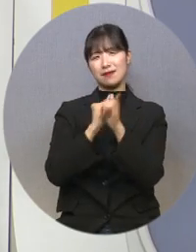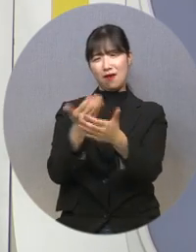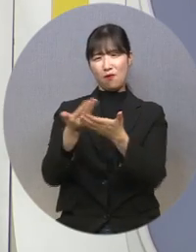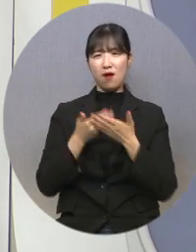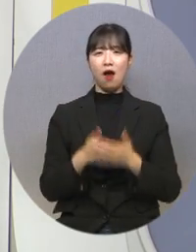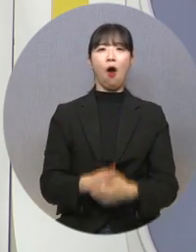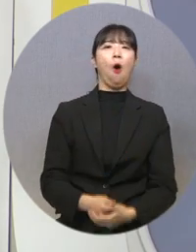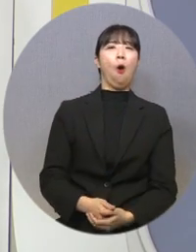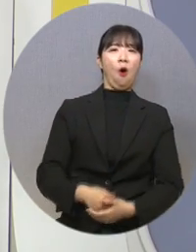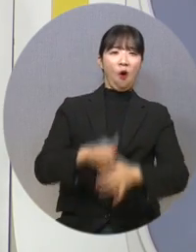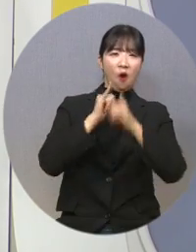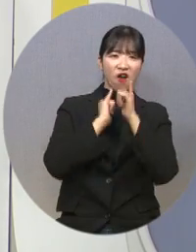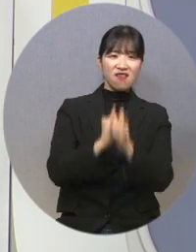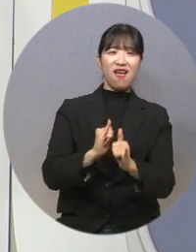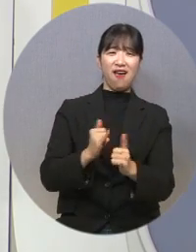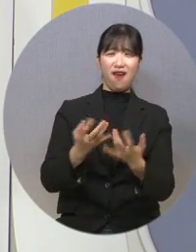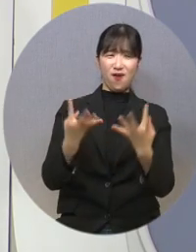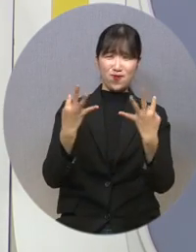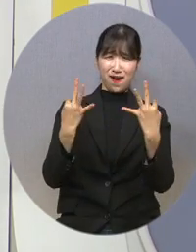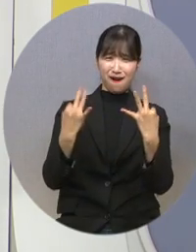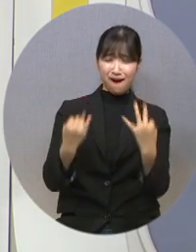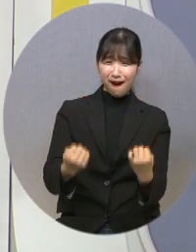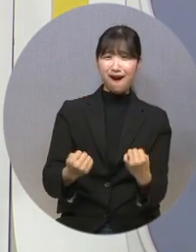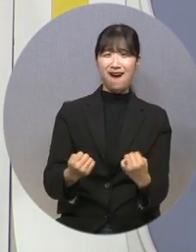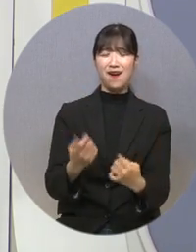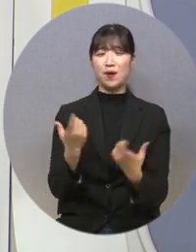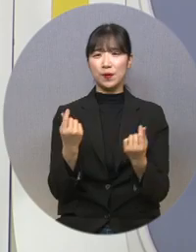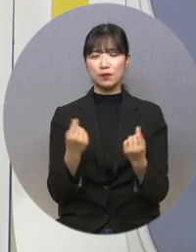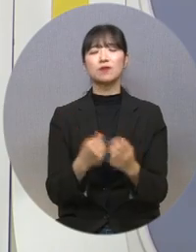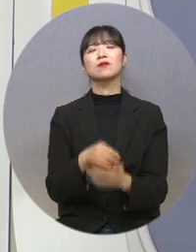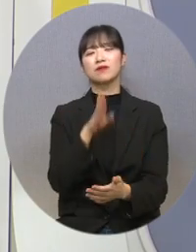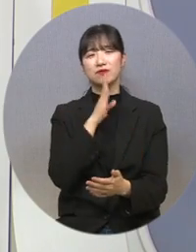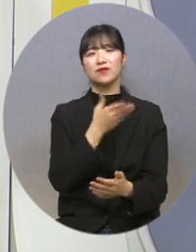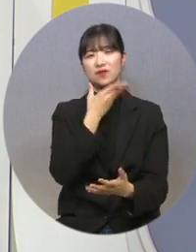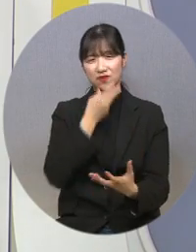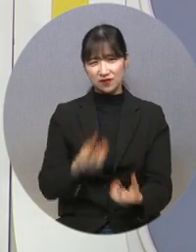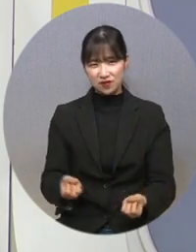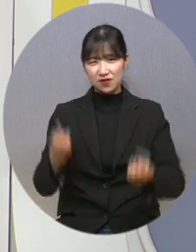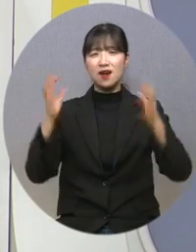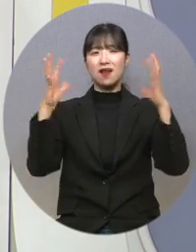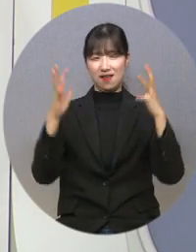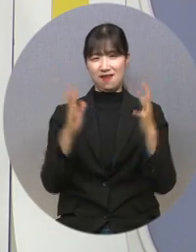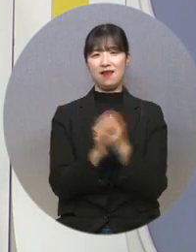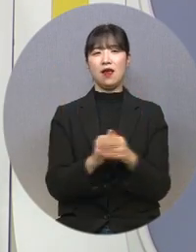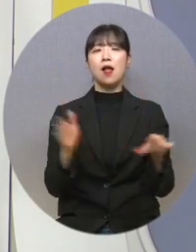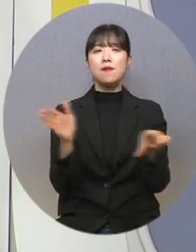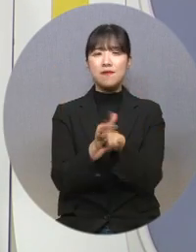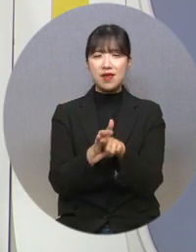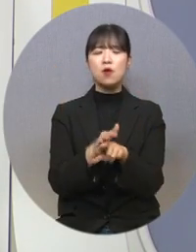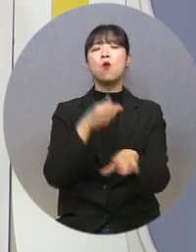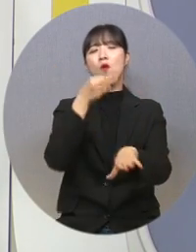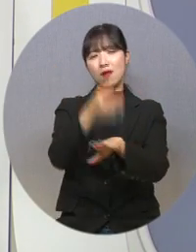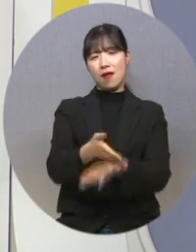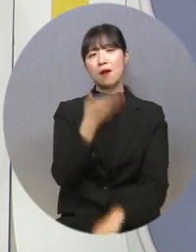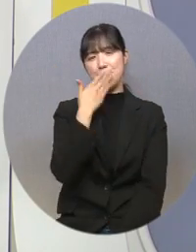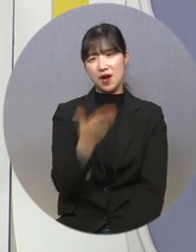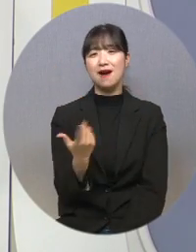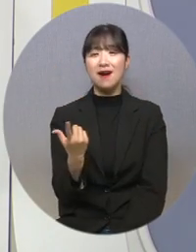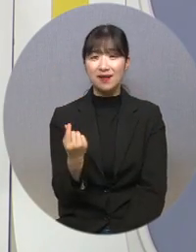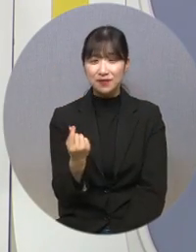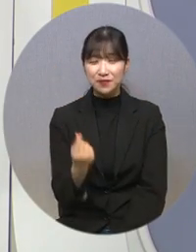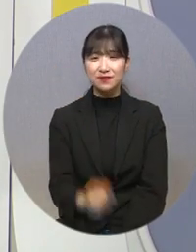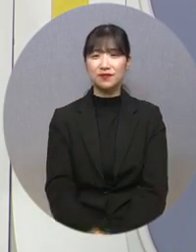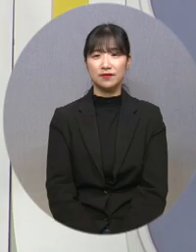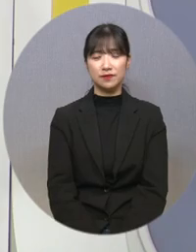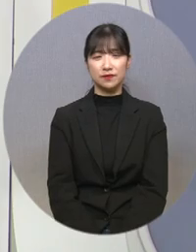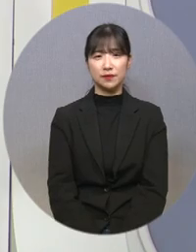얘기하니까 줄줄이 8개 다 얘기하셔. 어쨌든 정말 축하드립니다. 믿고 살 수 있는 브랜드 남도장터라는